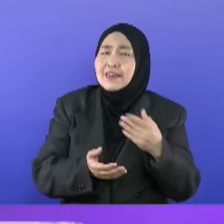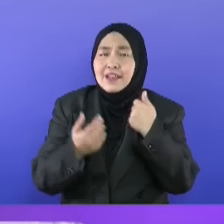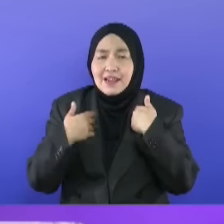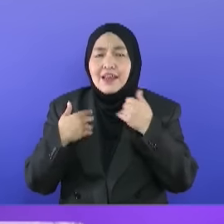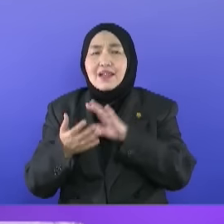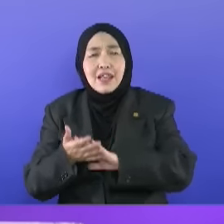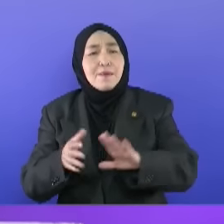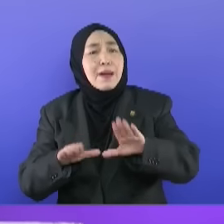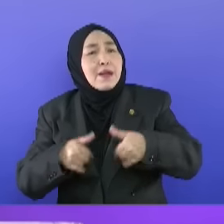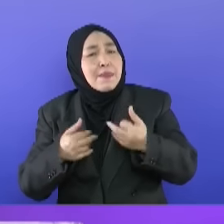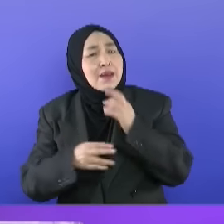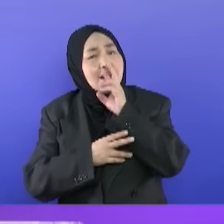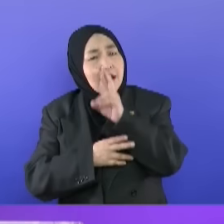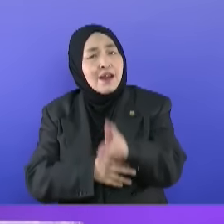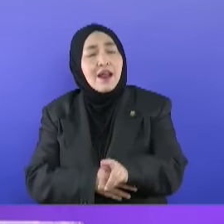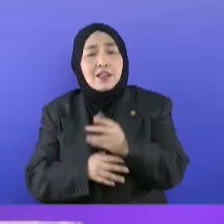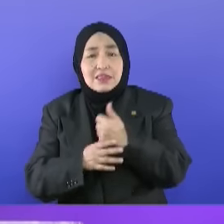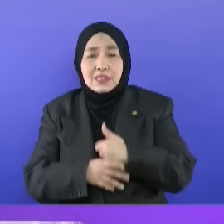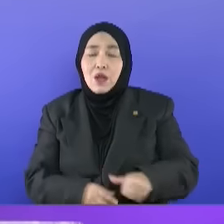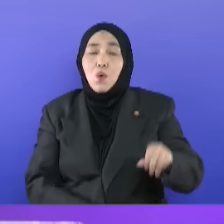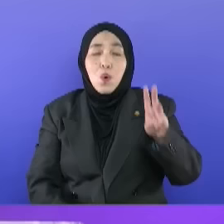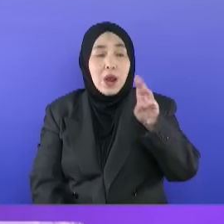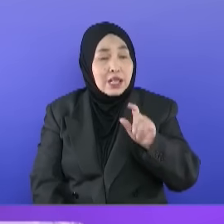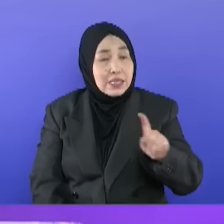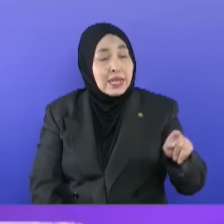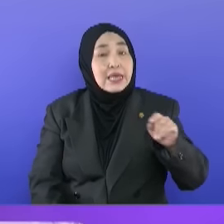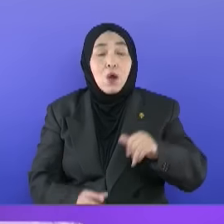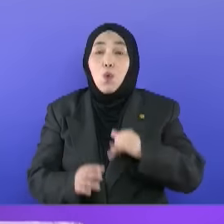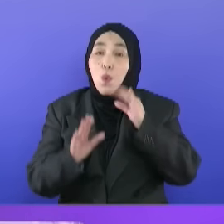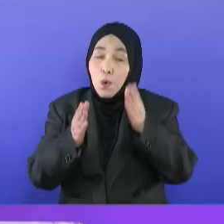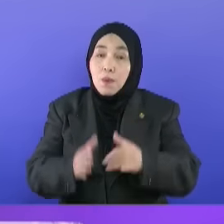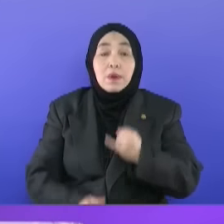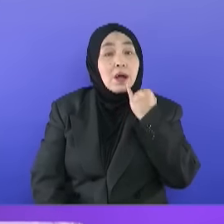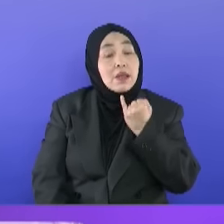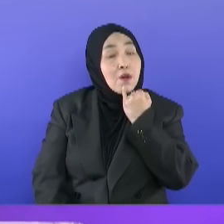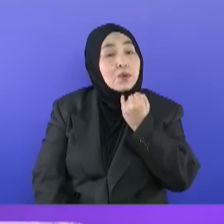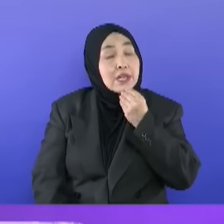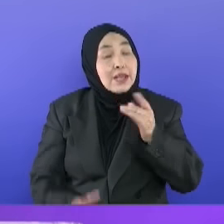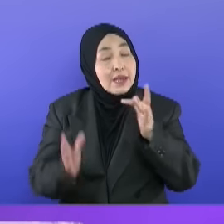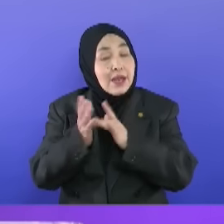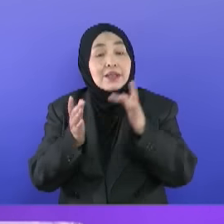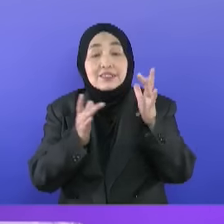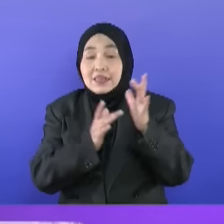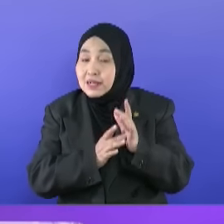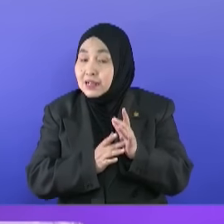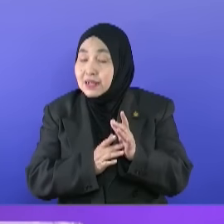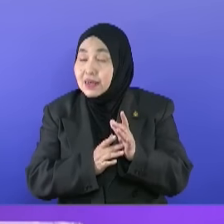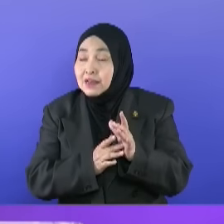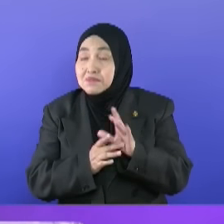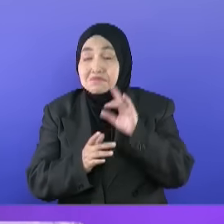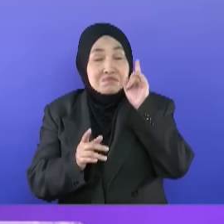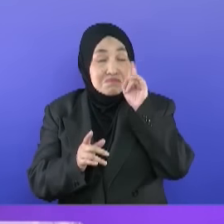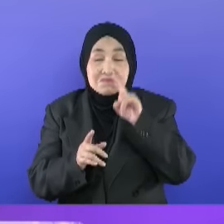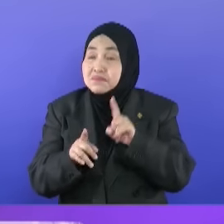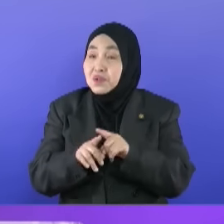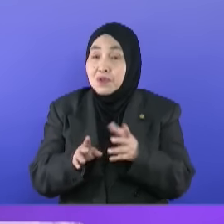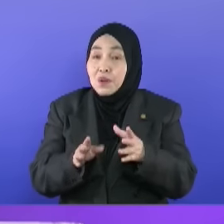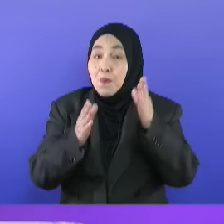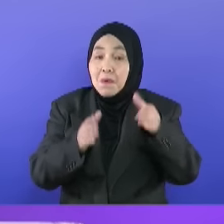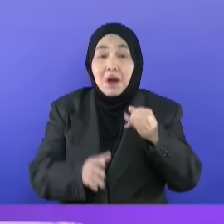Ya. Bagaimana realiti walan tardal yahud walan nasara hatta tattabi millatahum. Ya. Iaitu